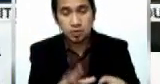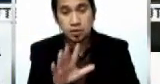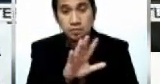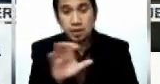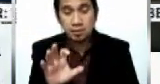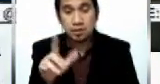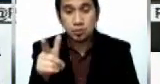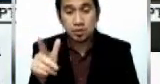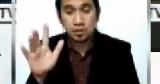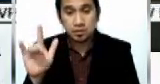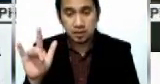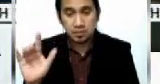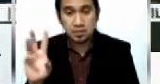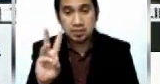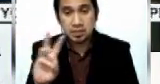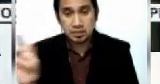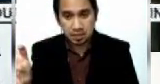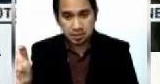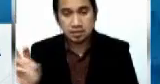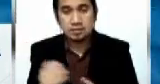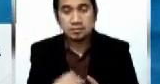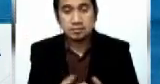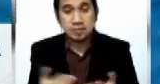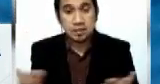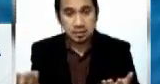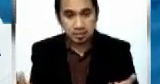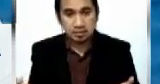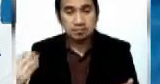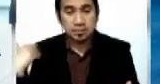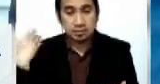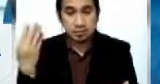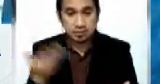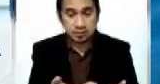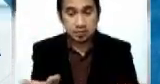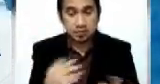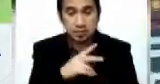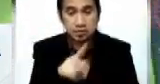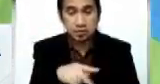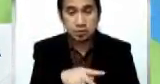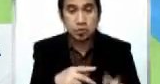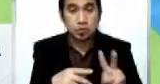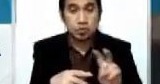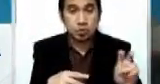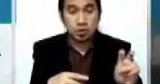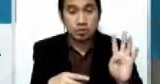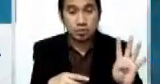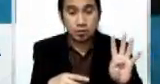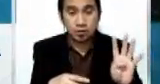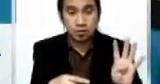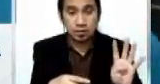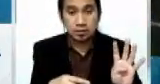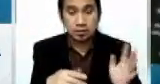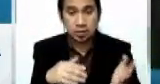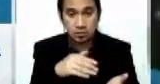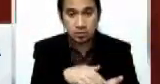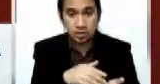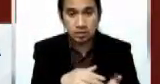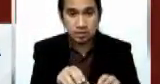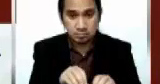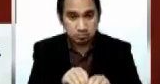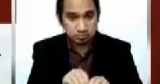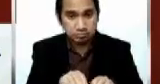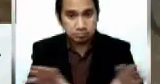525,600 na ang supply nito sa Pilipinas. Mahigit 240,000 sa mga ito ang na-deploy na ayon kay Cabinet Secretary